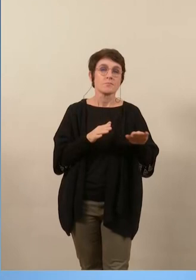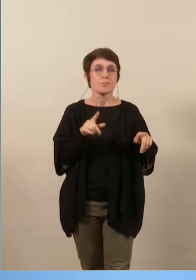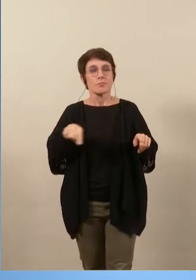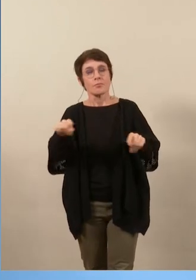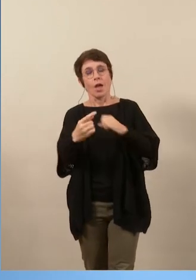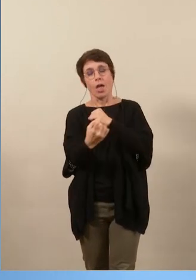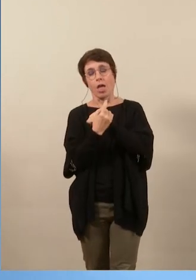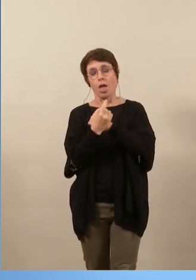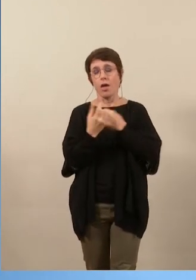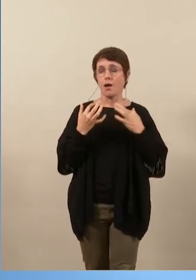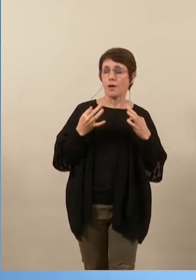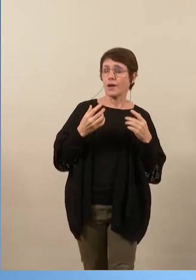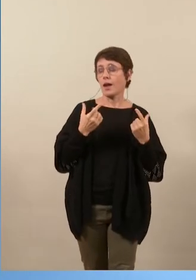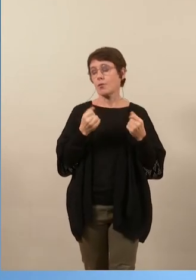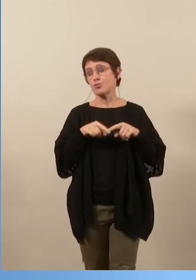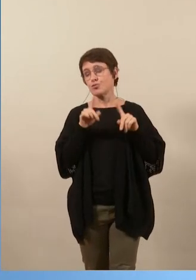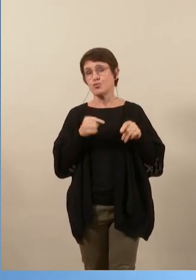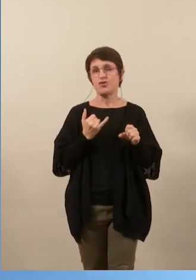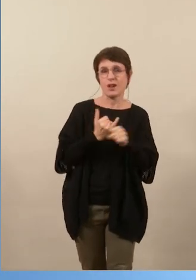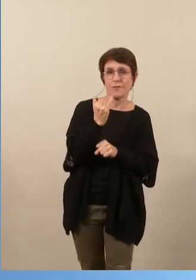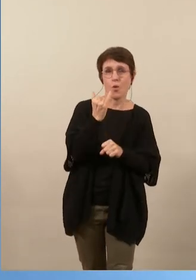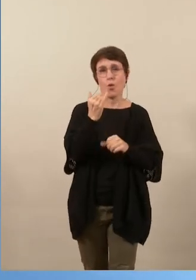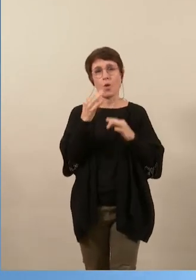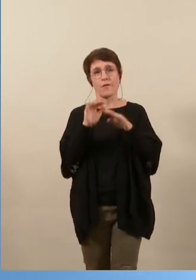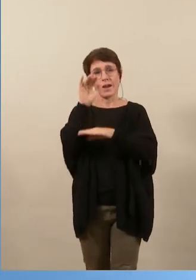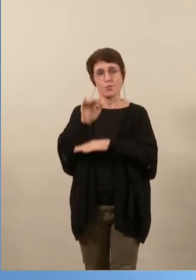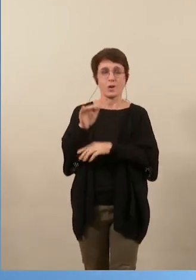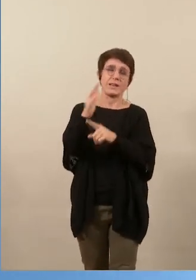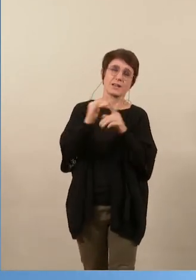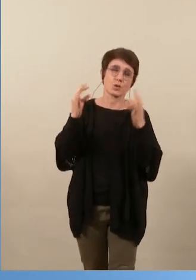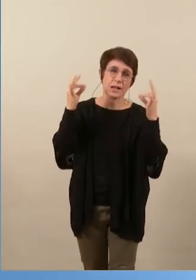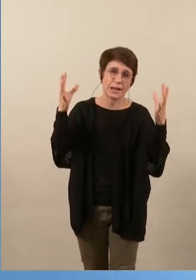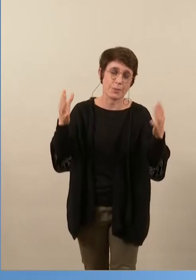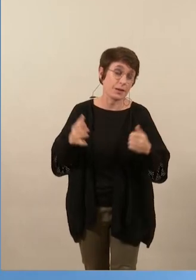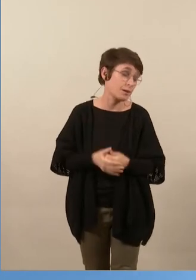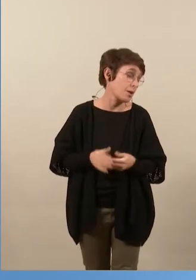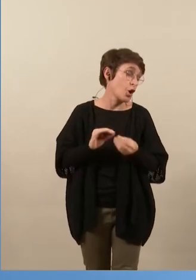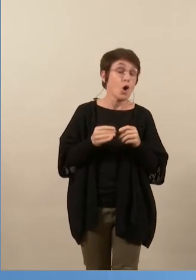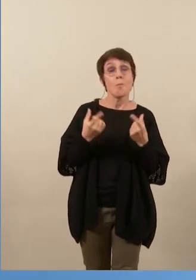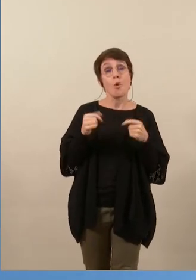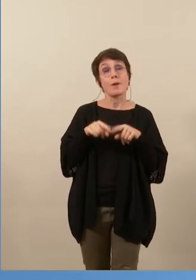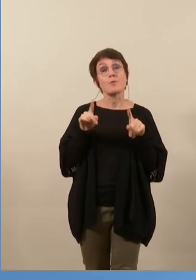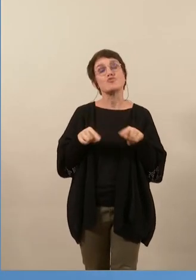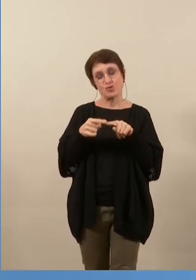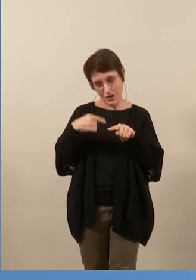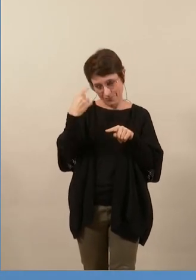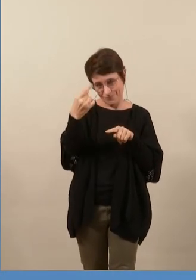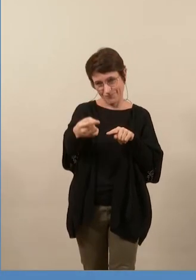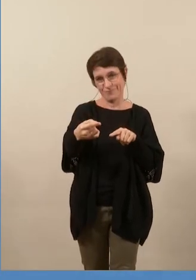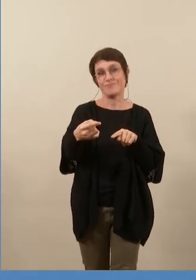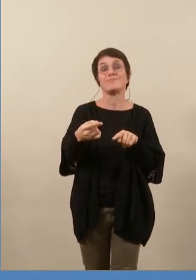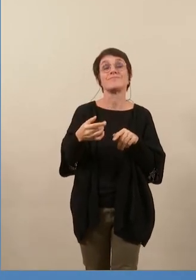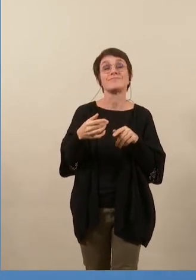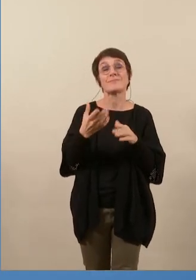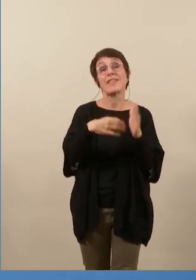mensongeère sur le bouclier social et et et climatique c'est ces questions de l'ordre budgétaire on on y reviendra dans le point qui qui qui suit